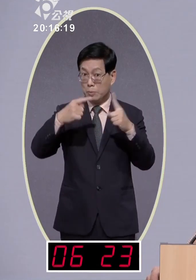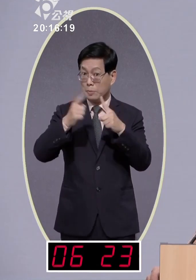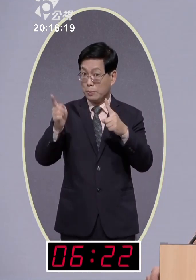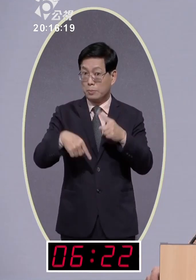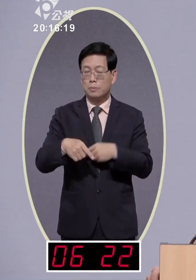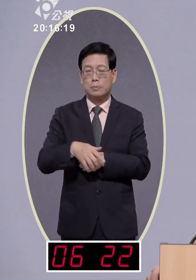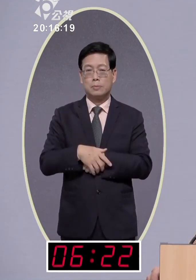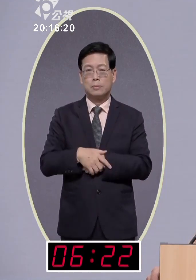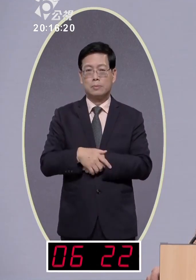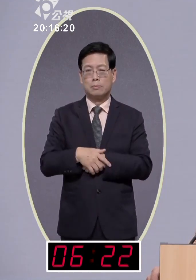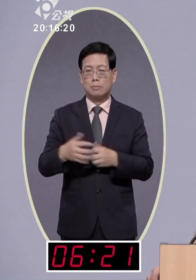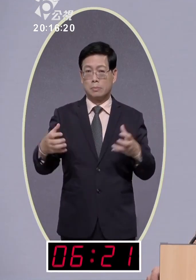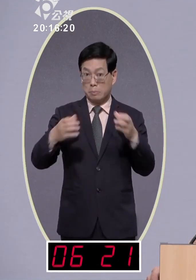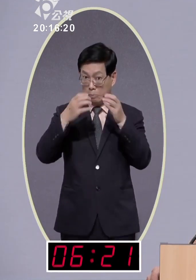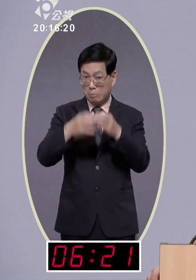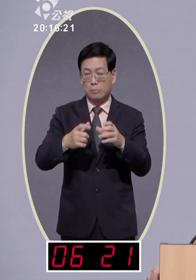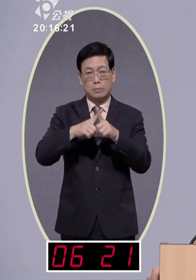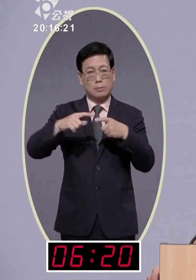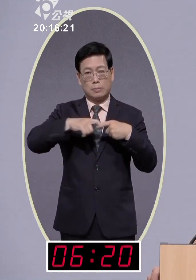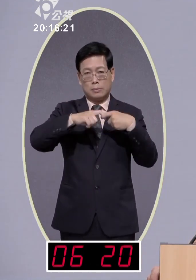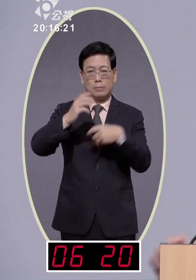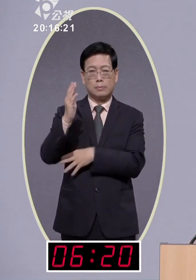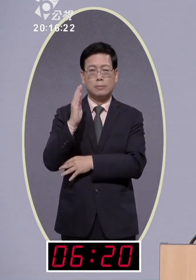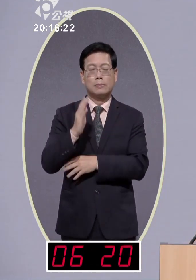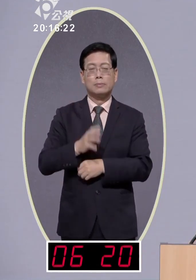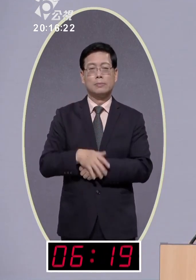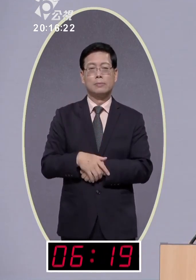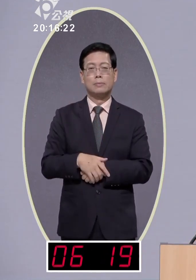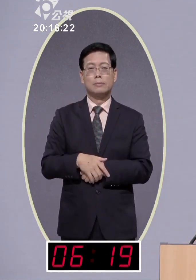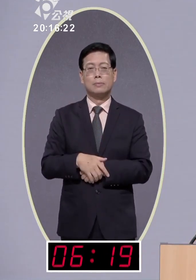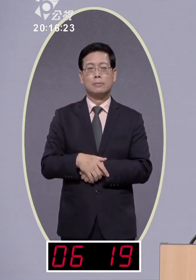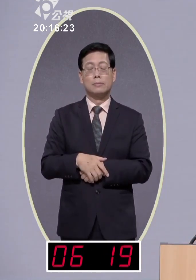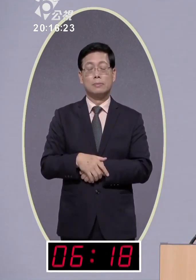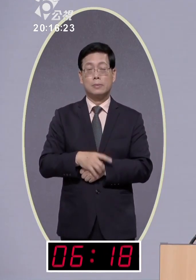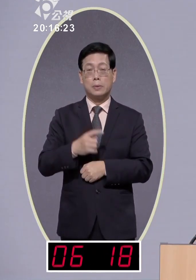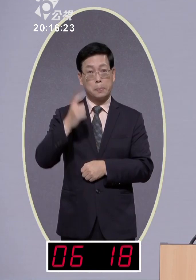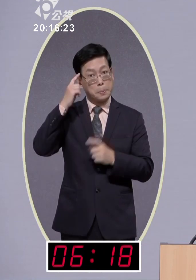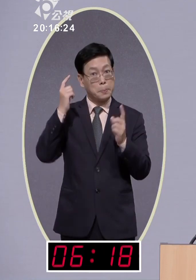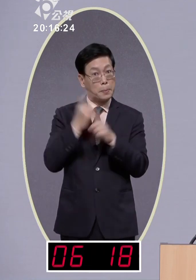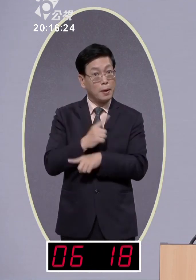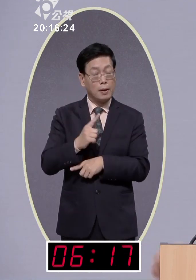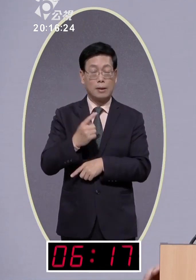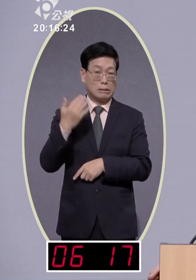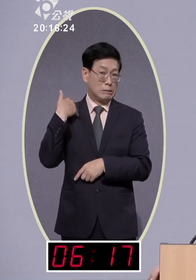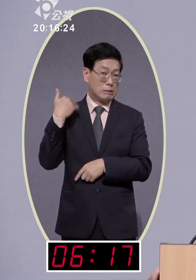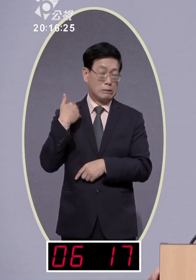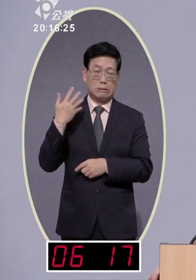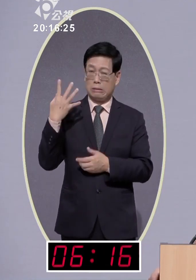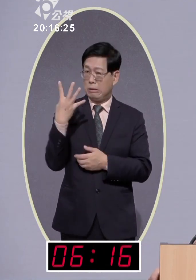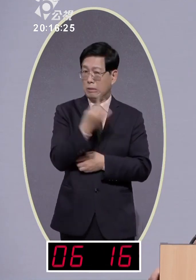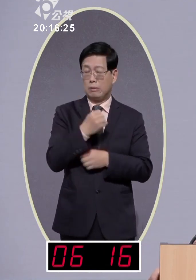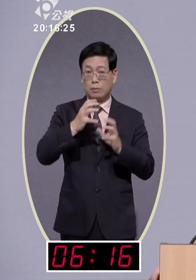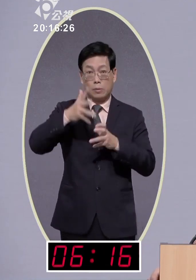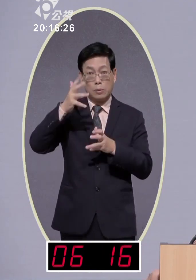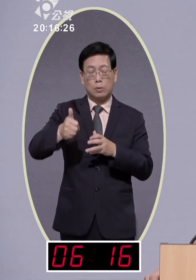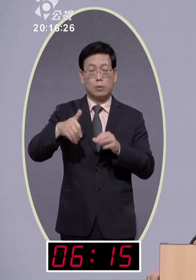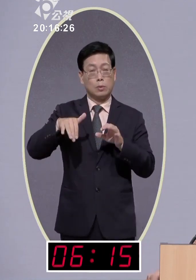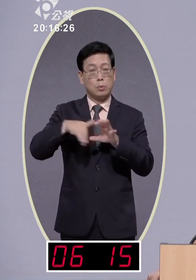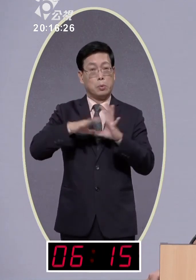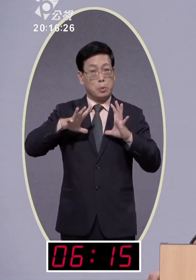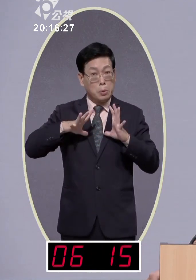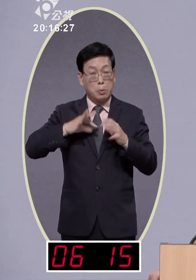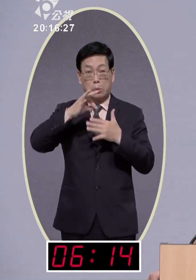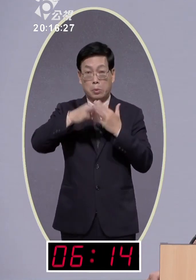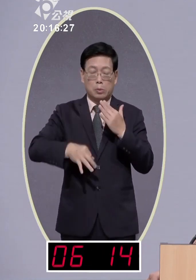才，组成大联合政府。换言之，过去几任总统以来，把我们文官制度